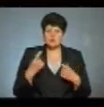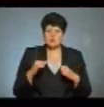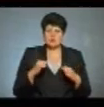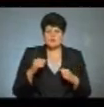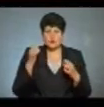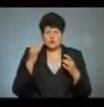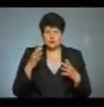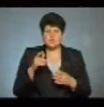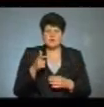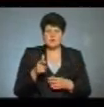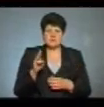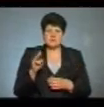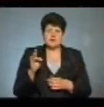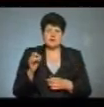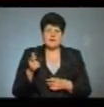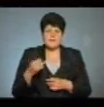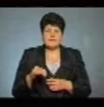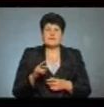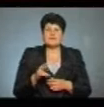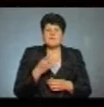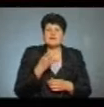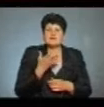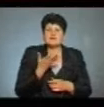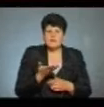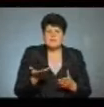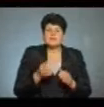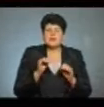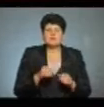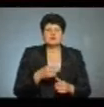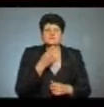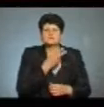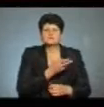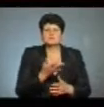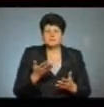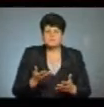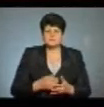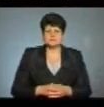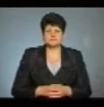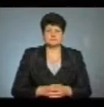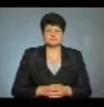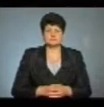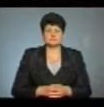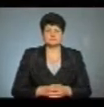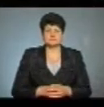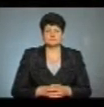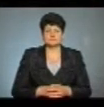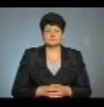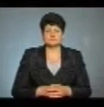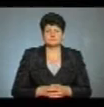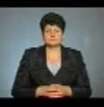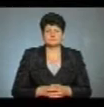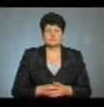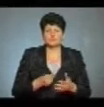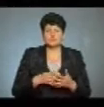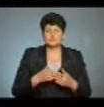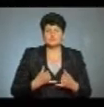культури Григорій Шергей. Як вони виглядають і де їх можна переглянути, знає Ірина Терлюк. Дорогі шанувальники нашого